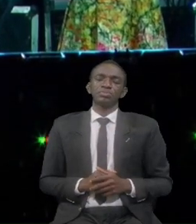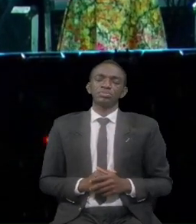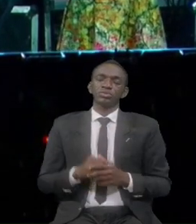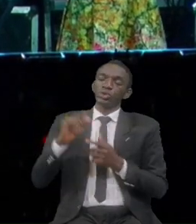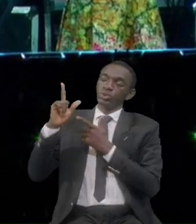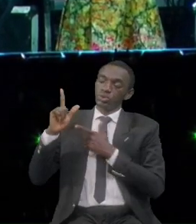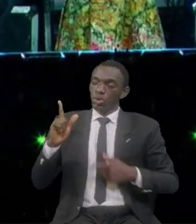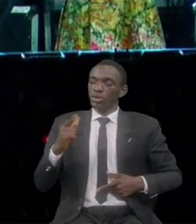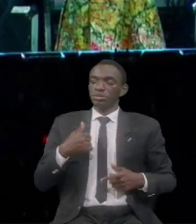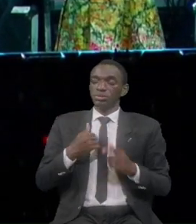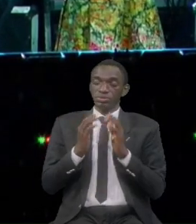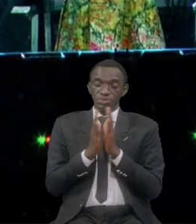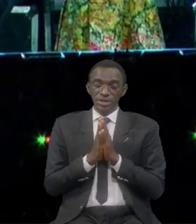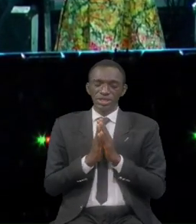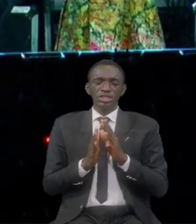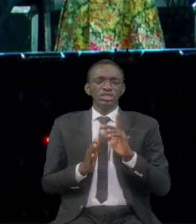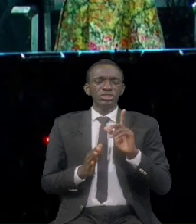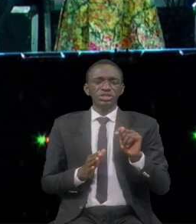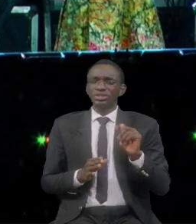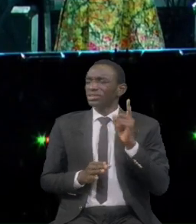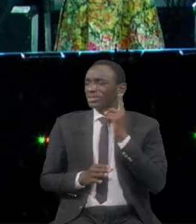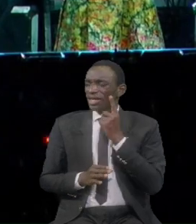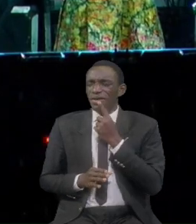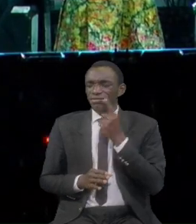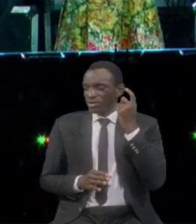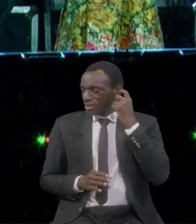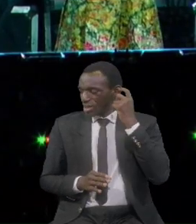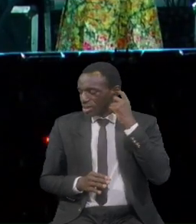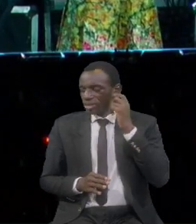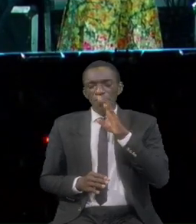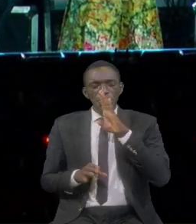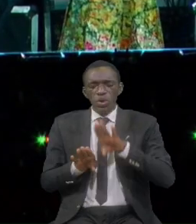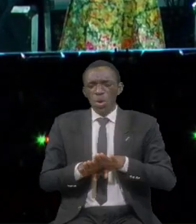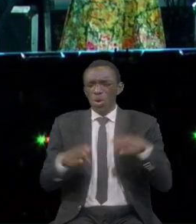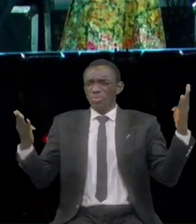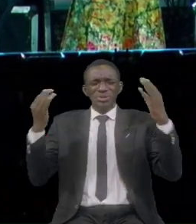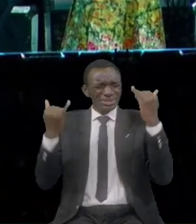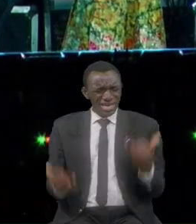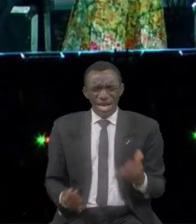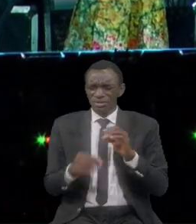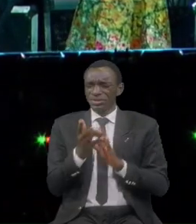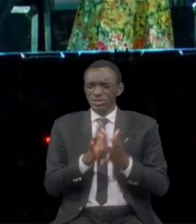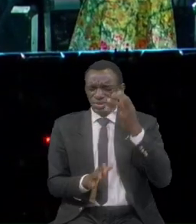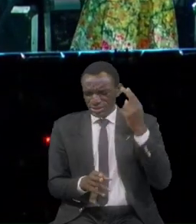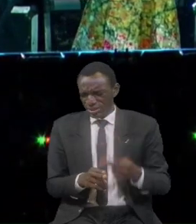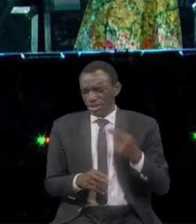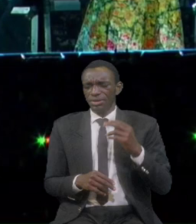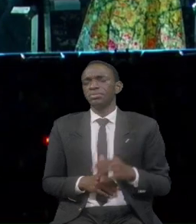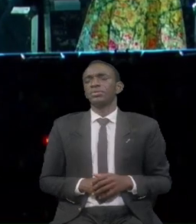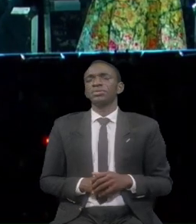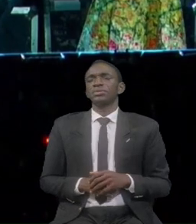those deaf ears be opened now in Jesus' name. Ginoo mga sirado